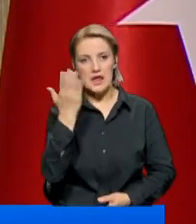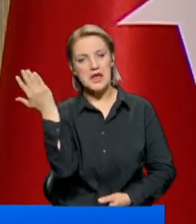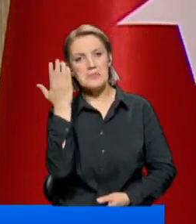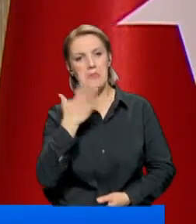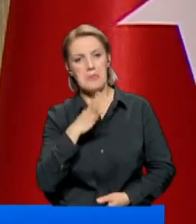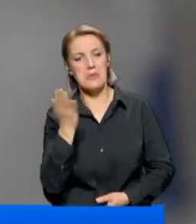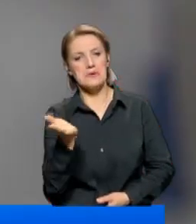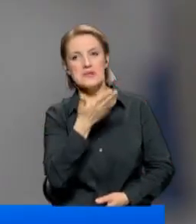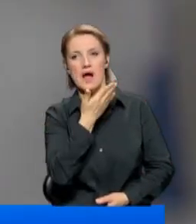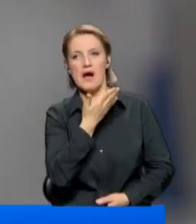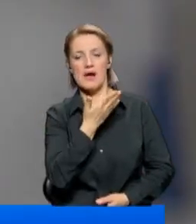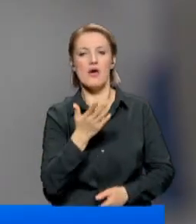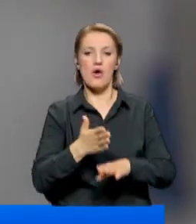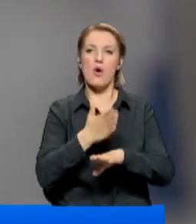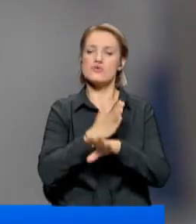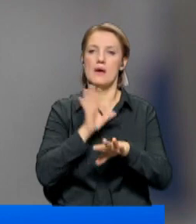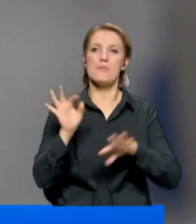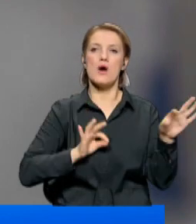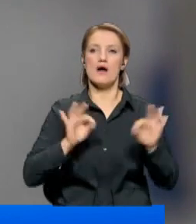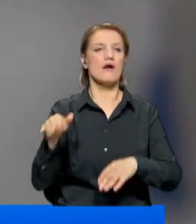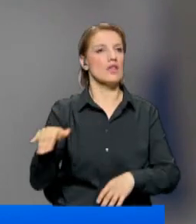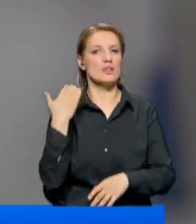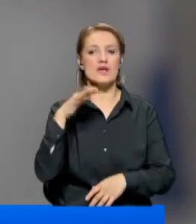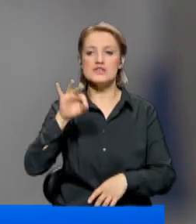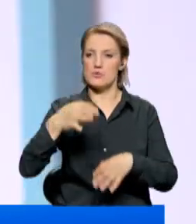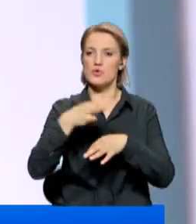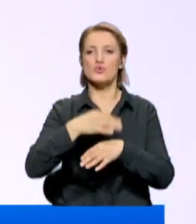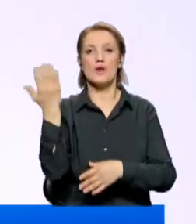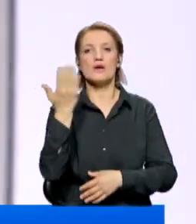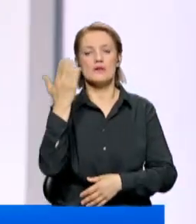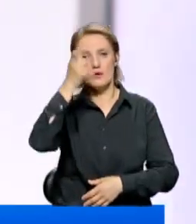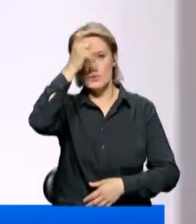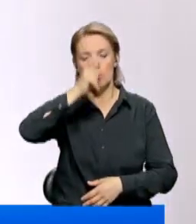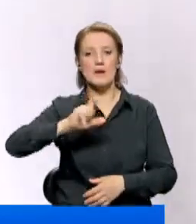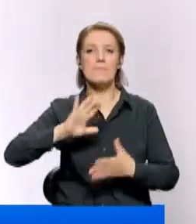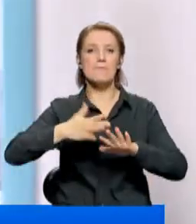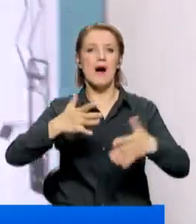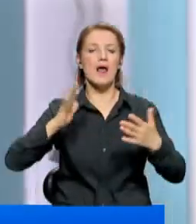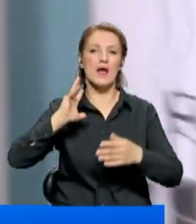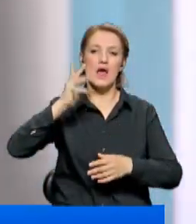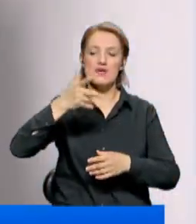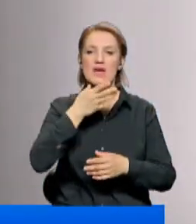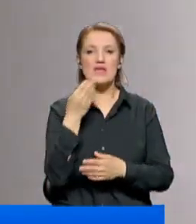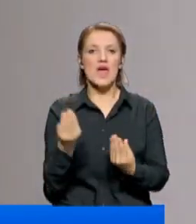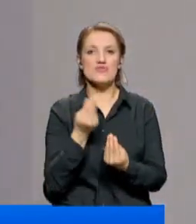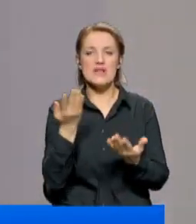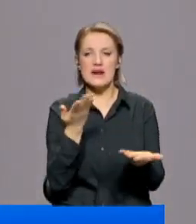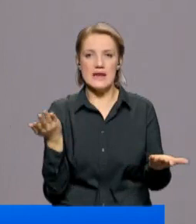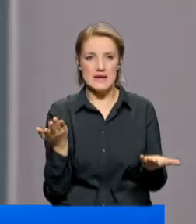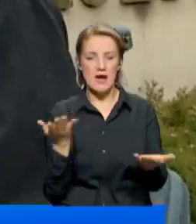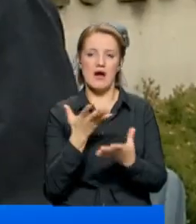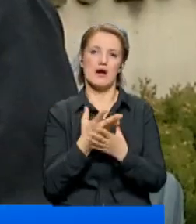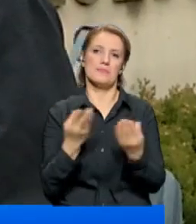gidiyorlarsa gitsinler. Önce mühendisler gitti, şimdi de hekimler gidiyor. Türkiye parlak geleceğini ve gençlerini beyin